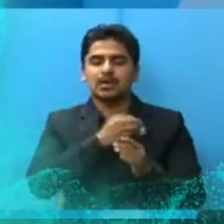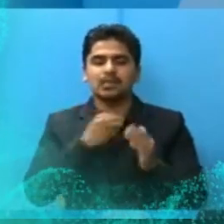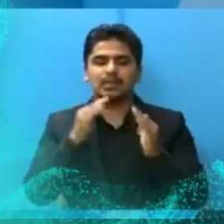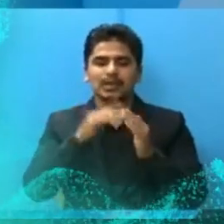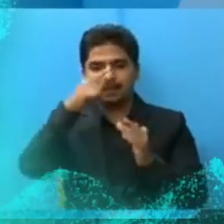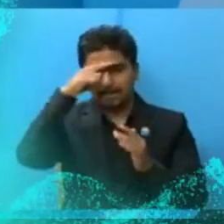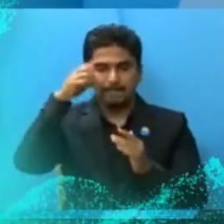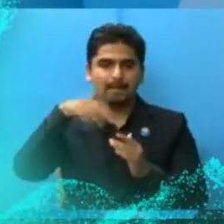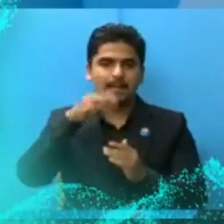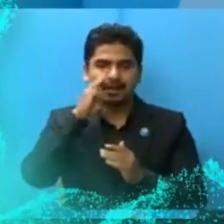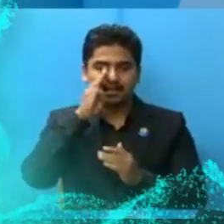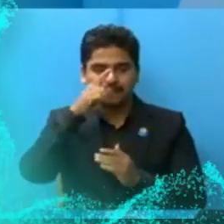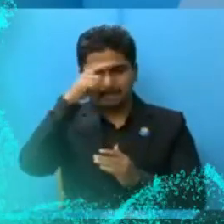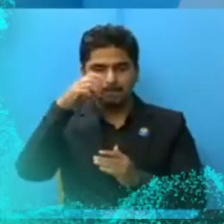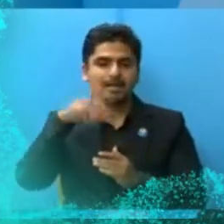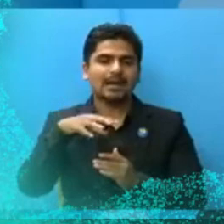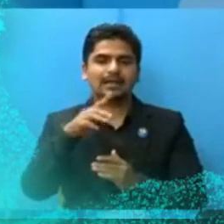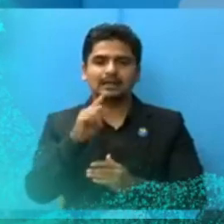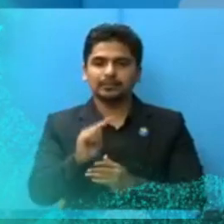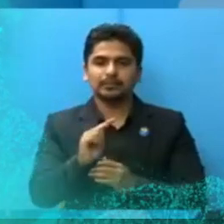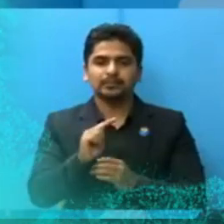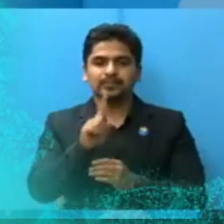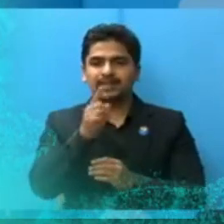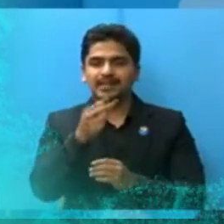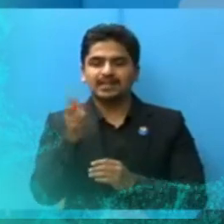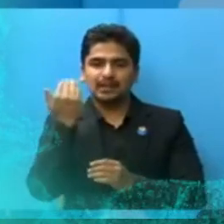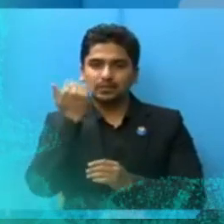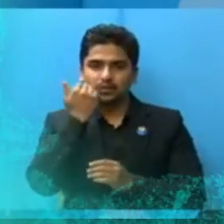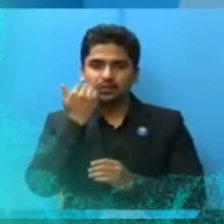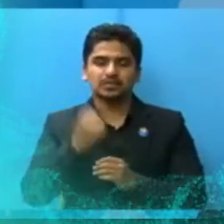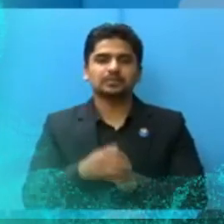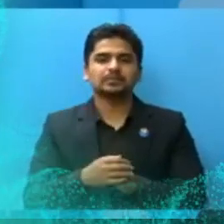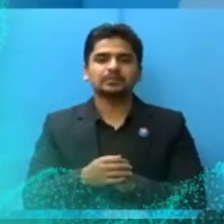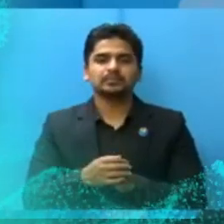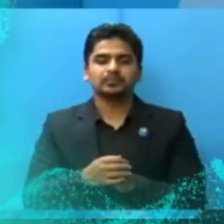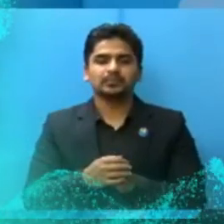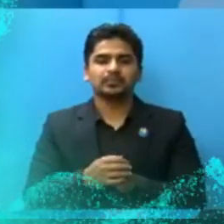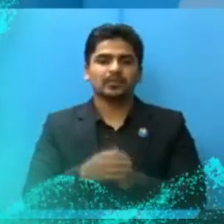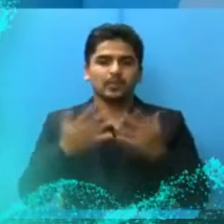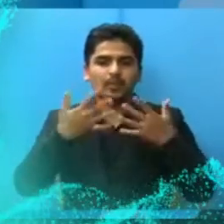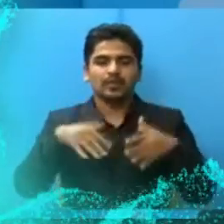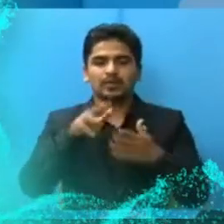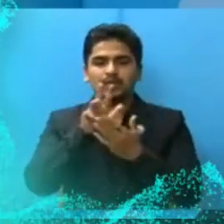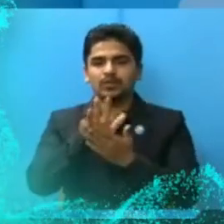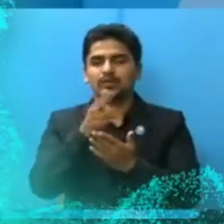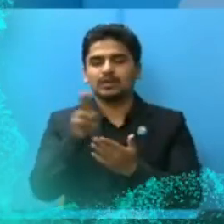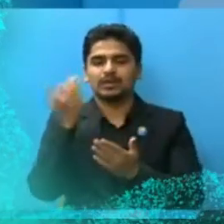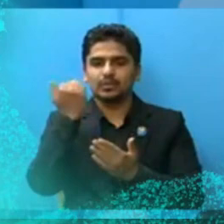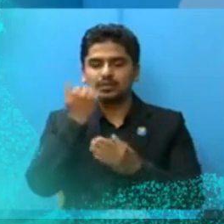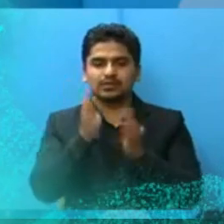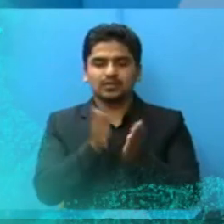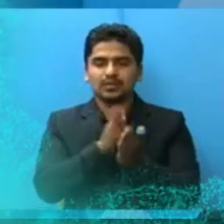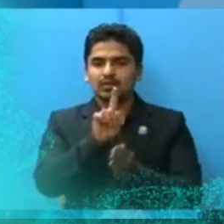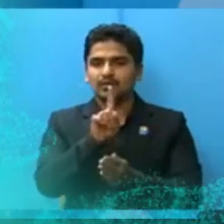बाँकेमा बाँकेका एक जना पुरुष, बर्दियाका 9 जना पुरुष गरी जम्मा 10